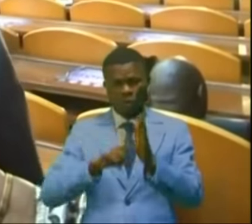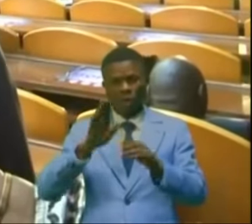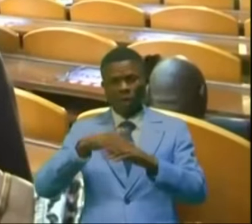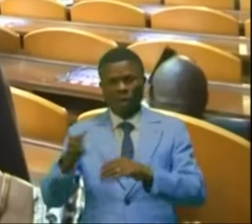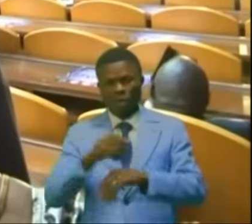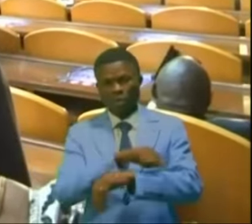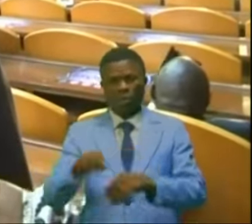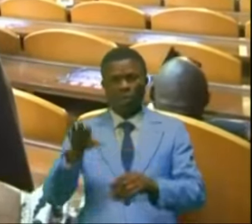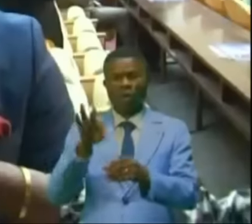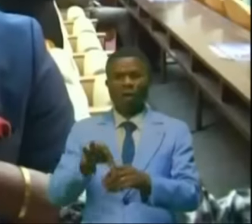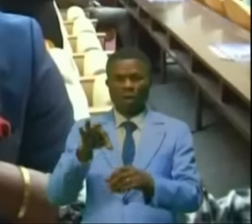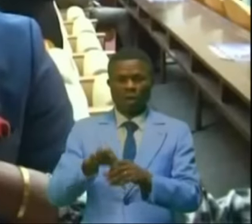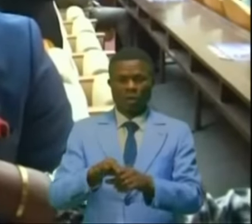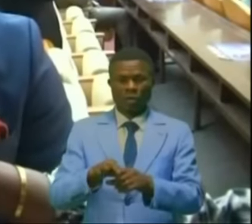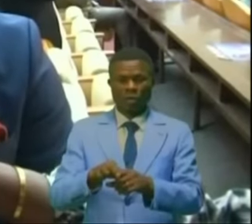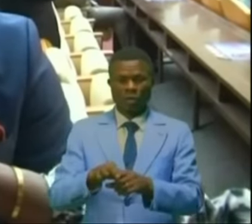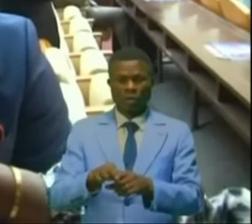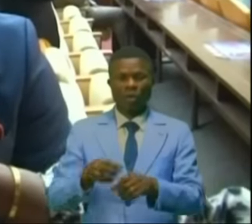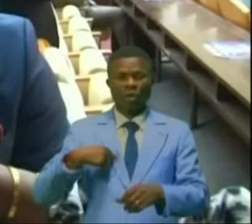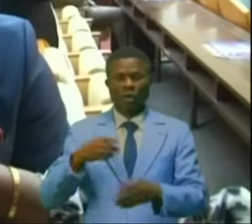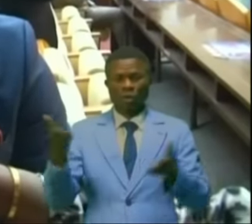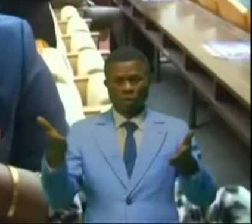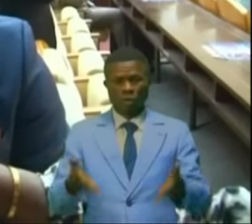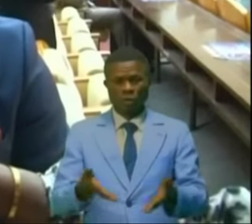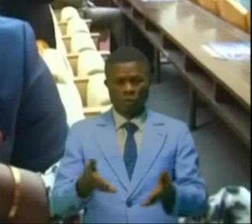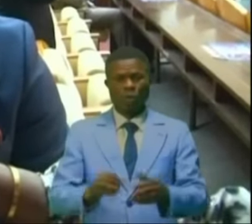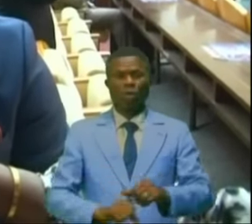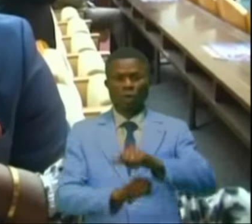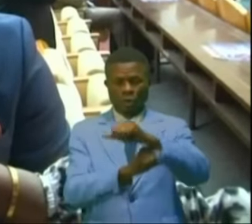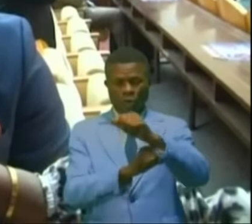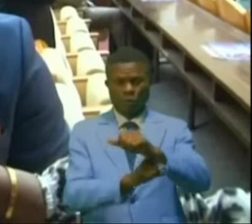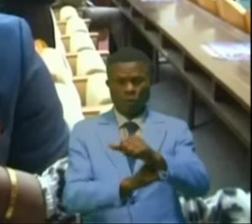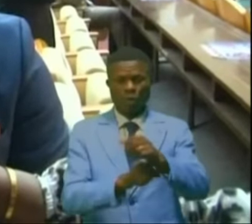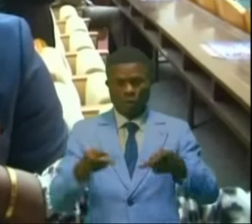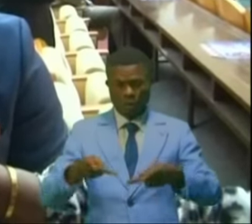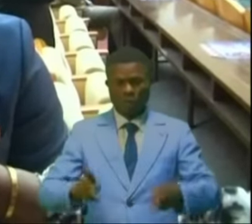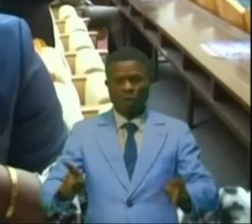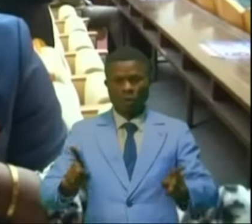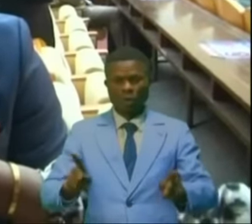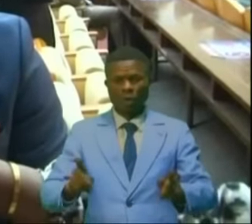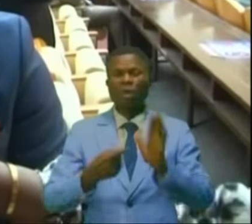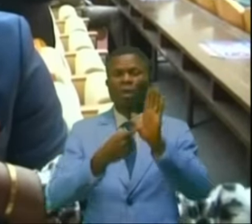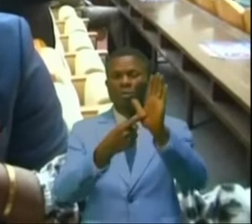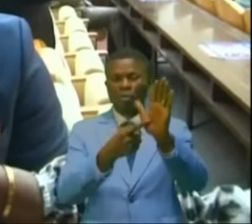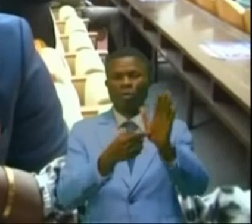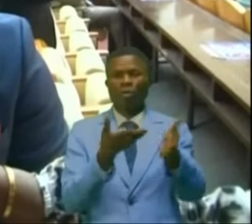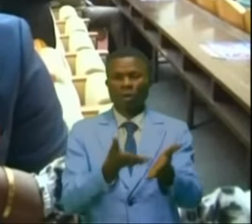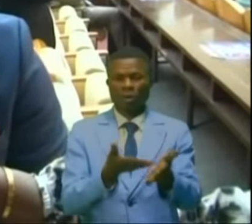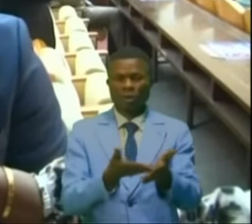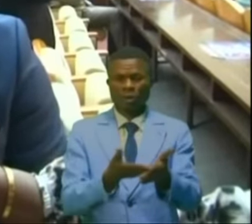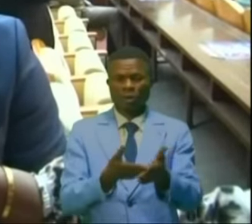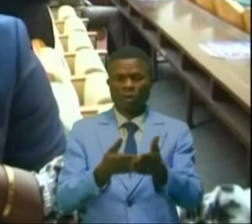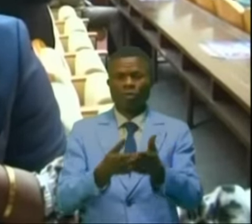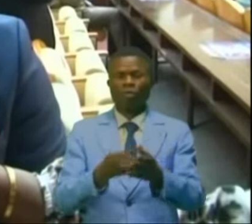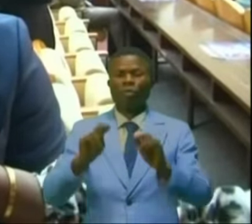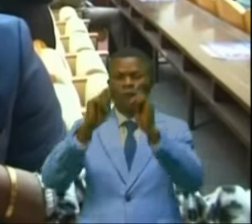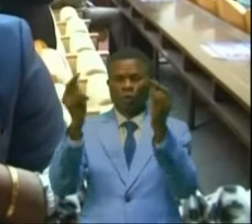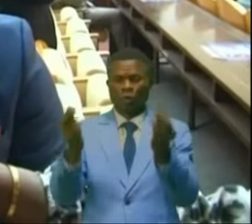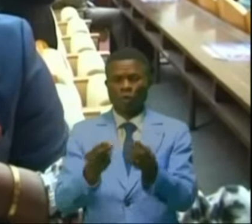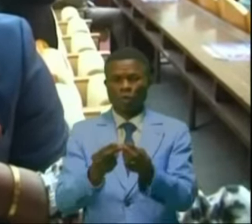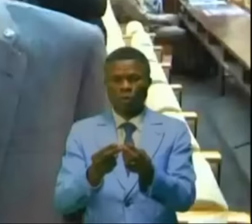le vote des lois. Et nous sommes là, nous avons appuyé le ticket qui a été présenté par les présidiums